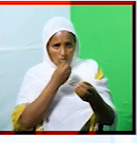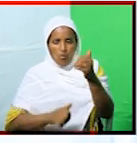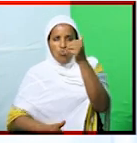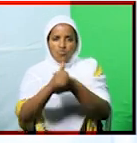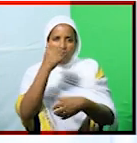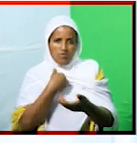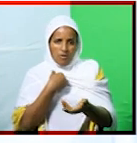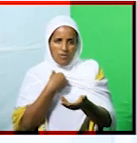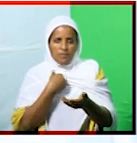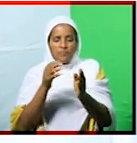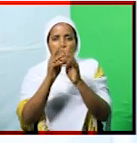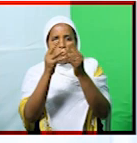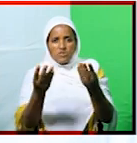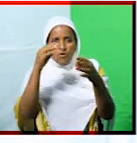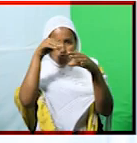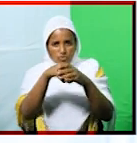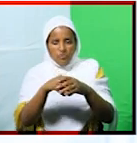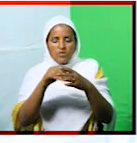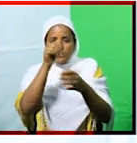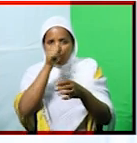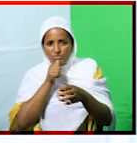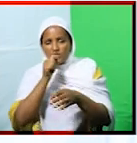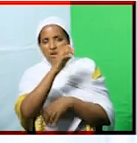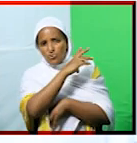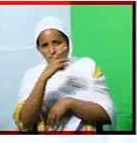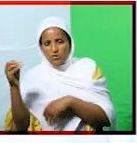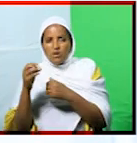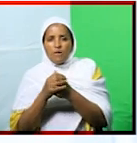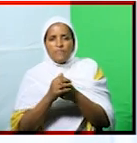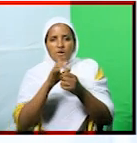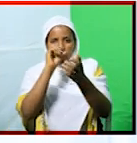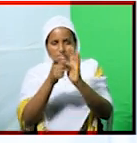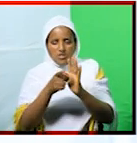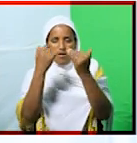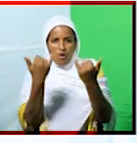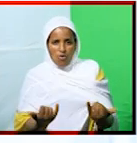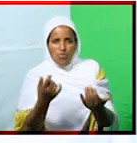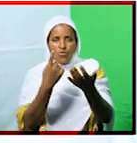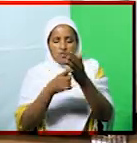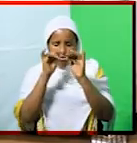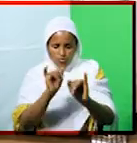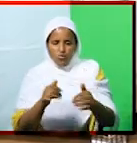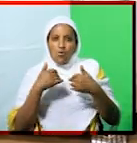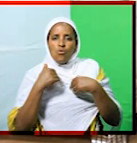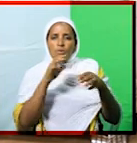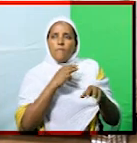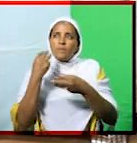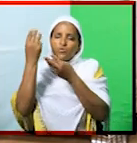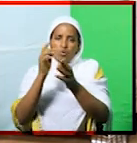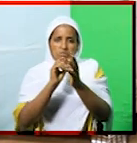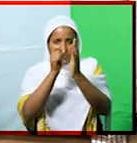ልክ እንደዚያ ነው። በመጻሕፍትም ምስጢራቸውንና ለምሳሌ አሁን እንዲሁ እንዳል ነው በመስዋዕት